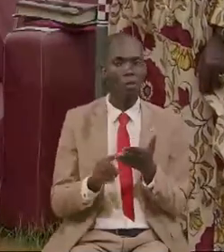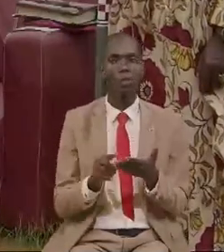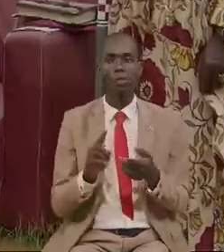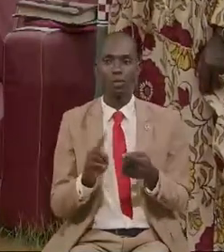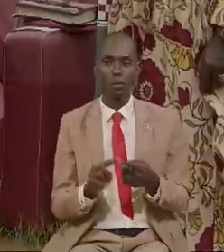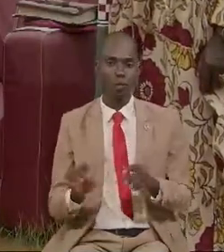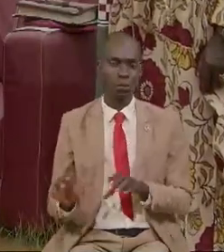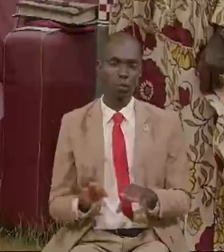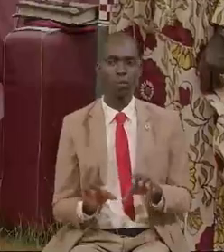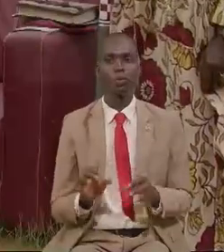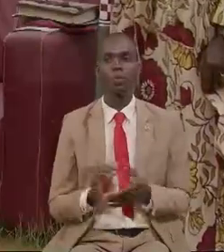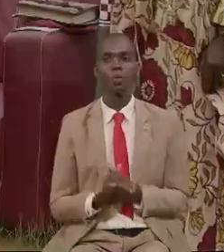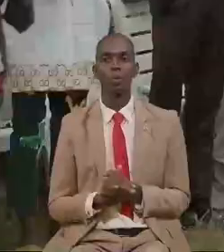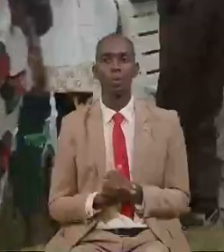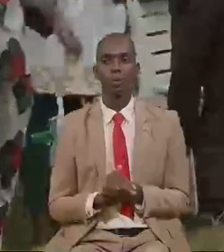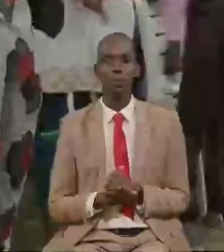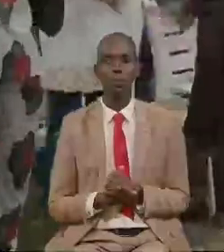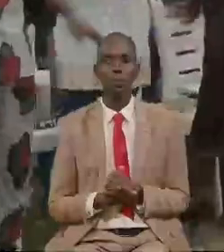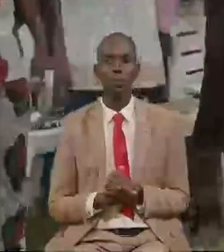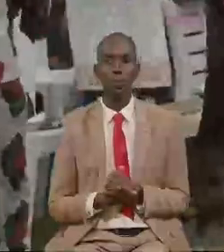Mais observe et mets en pratique.